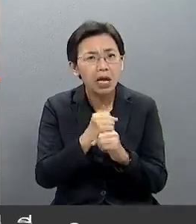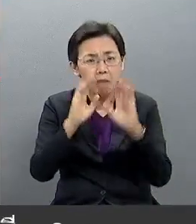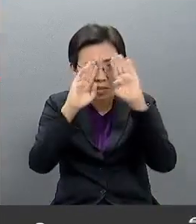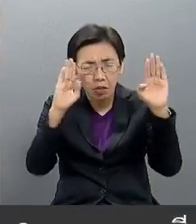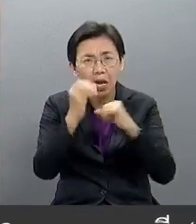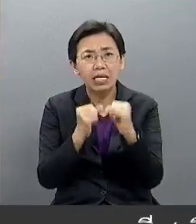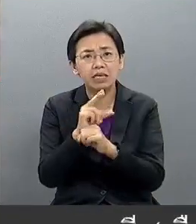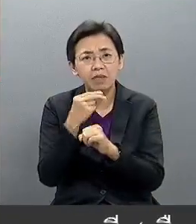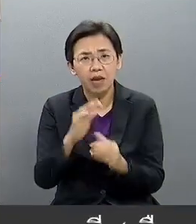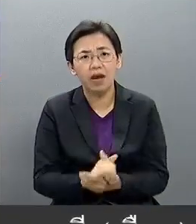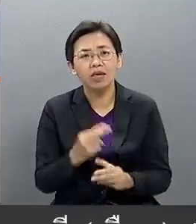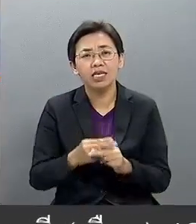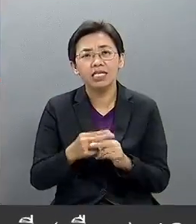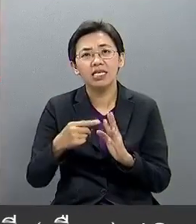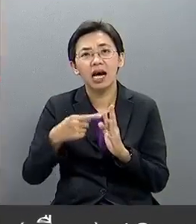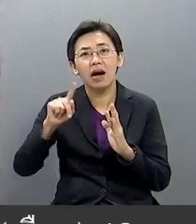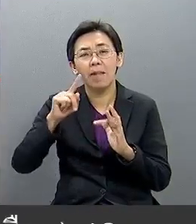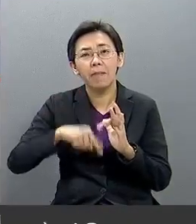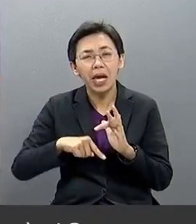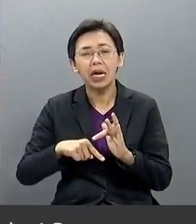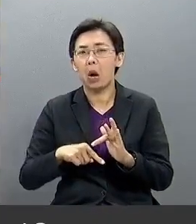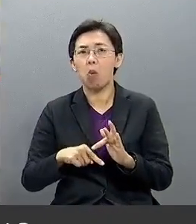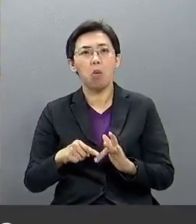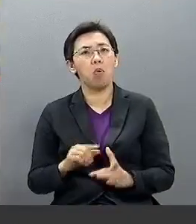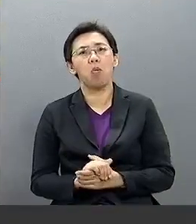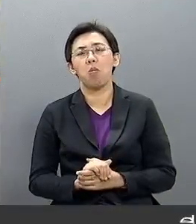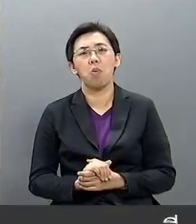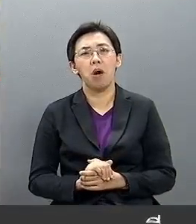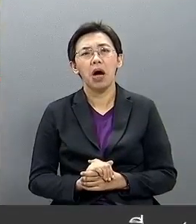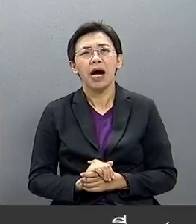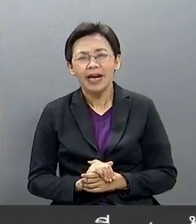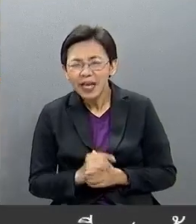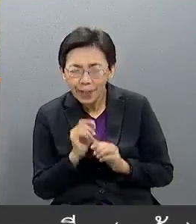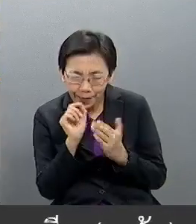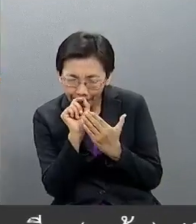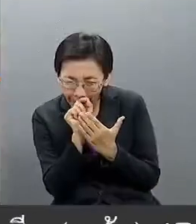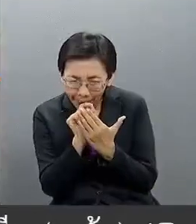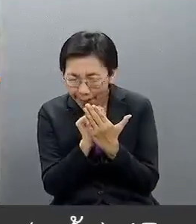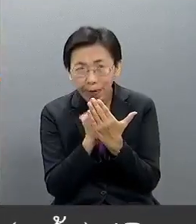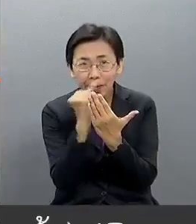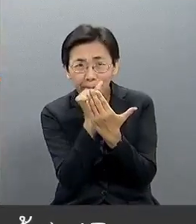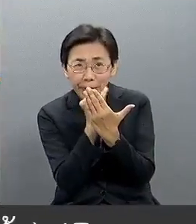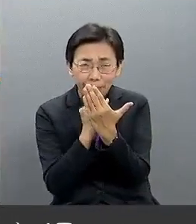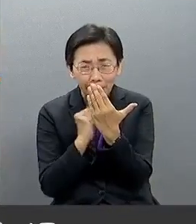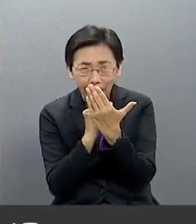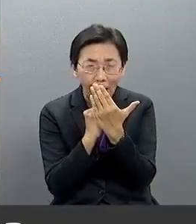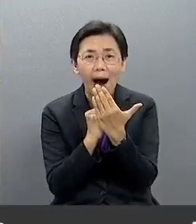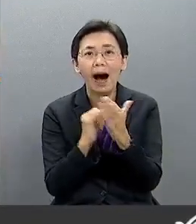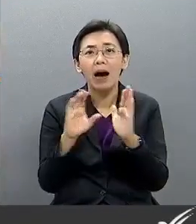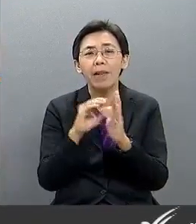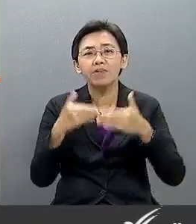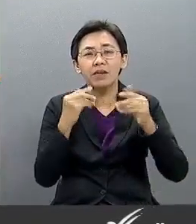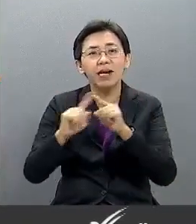วดหนูฉายาศิลปินผู้ไม่ปล่อยผ่านแม้รายละเอียดเล็กๆซ่อนกิมมิกให้ผลงานชุดใหม่รูปเรือนไม้ไผ่ส